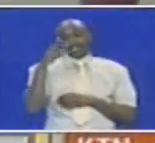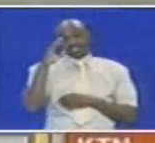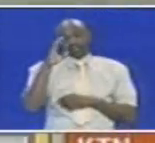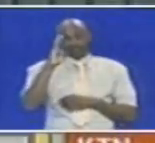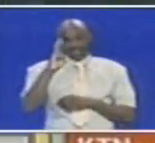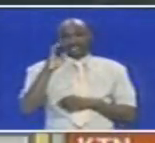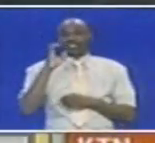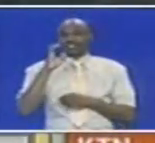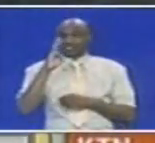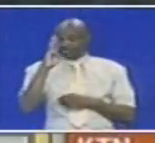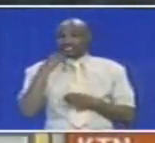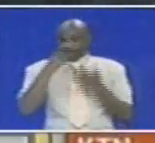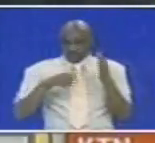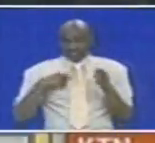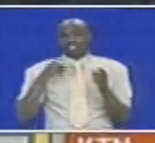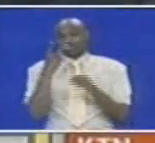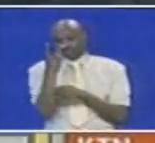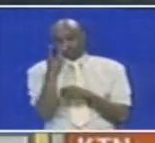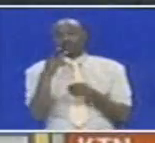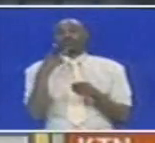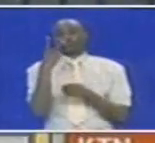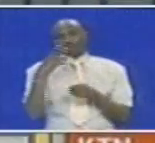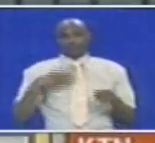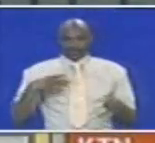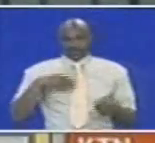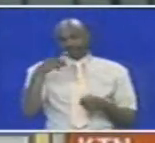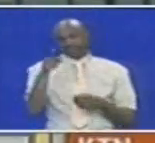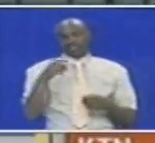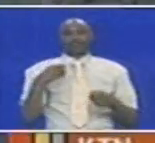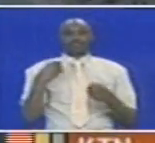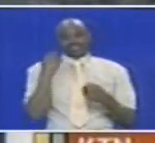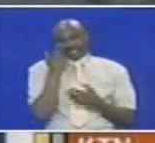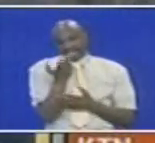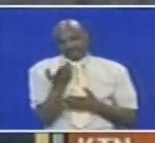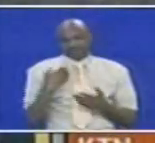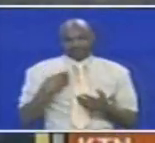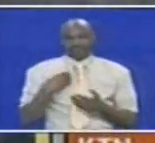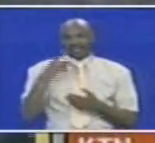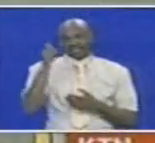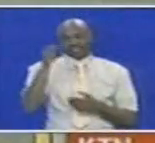wao Andrew Amonde na Philip Omae wanauguza jeraha. Nicholas Mudimba, KTN michezo.